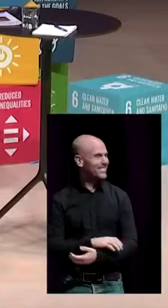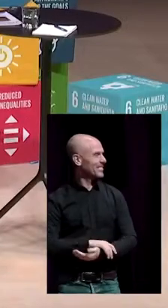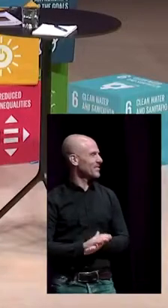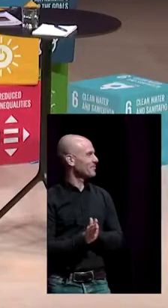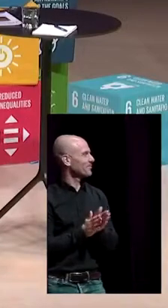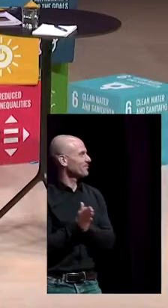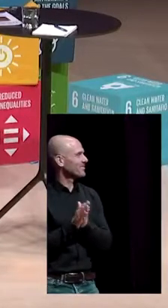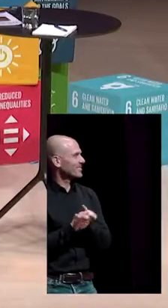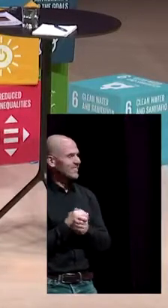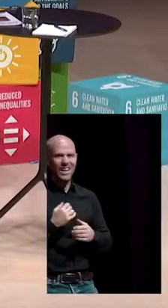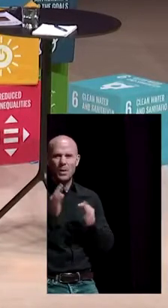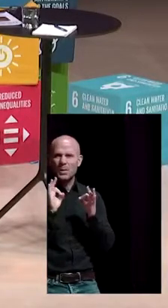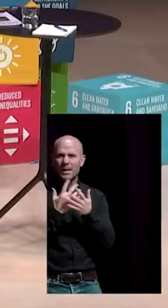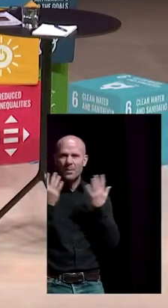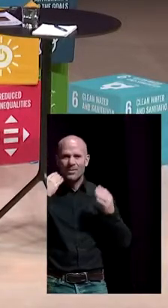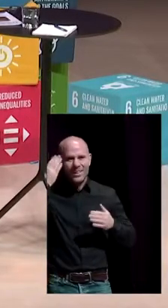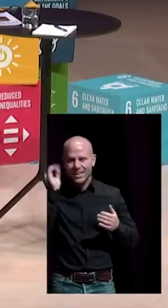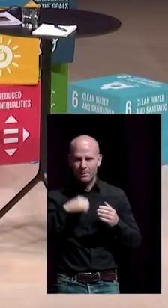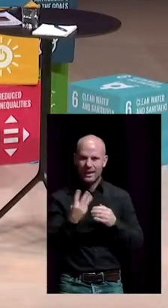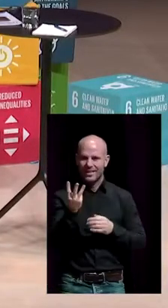Så, nu har jag tappat räkningen men vi kör 3 till.